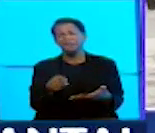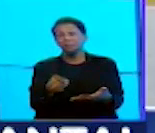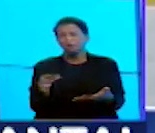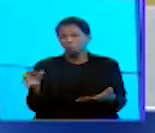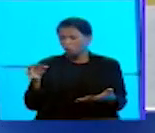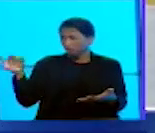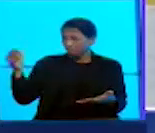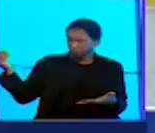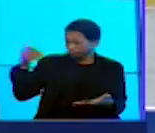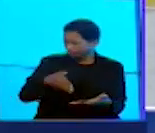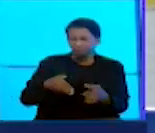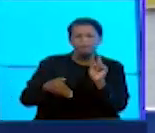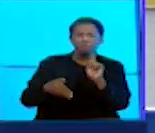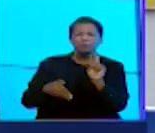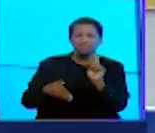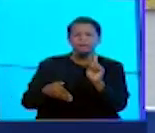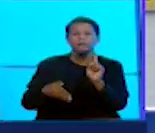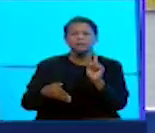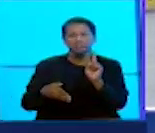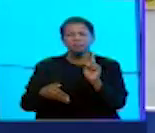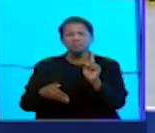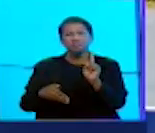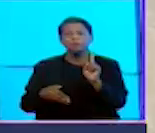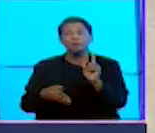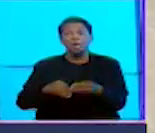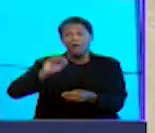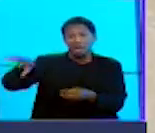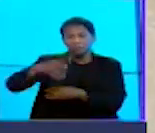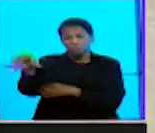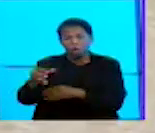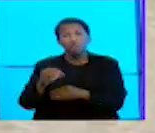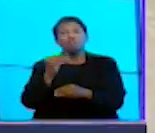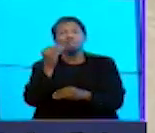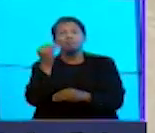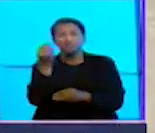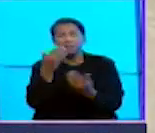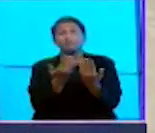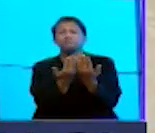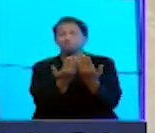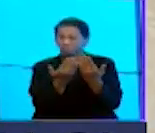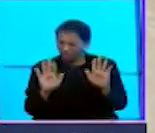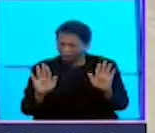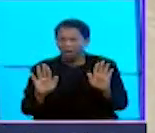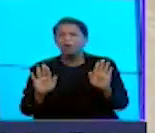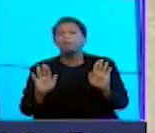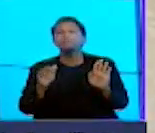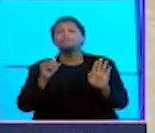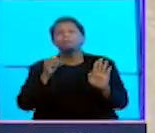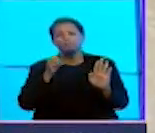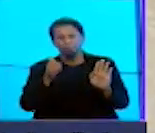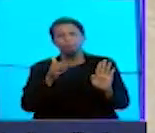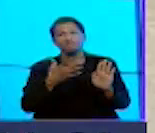berkerumun, pergi kemana-mana, ini tidak boleh. Namun untuk dibukanya tempat pariwisata, bukannya tempat pariwisata ini justru membuat para pengunjung